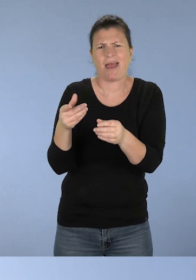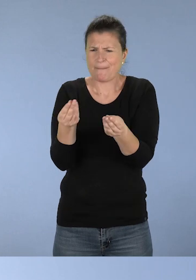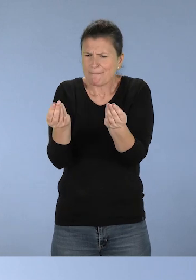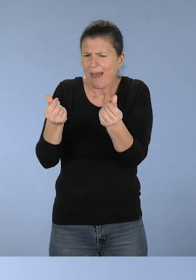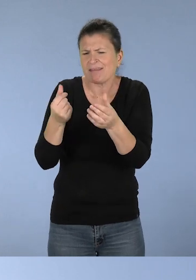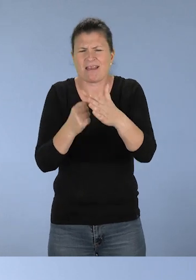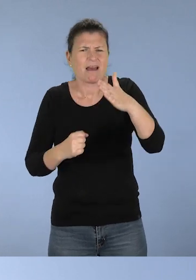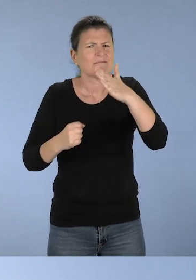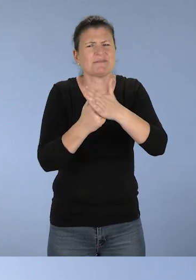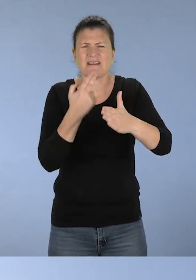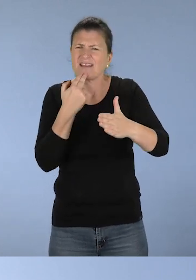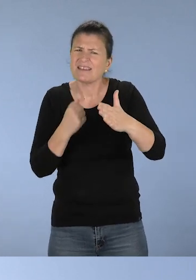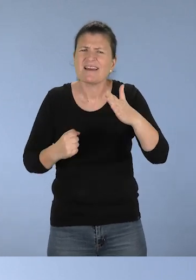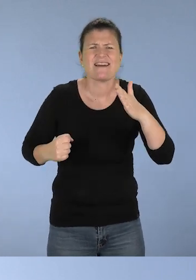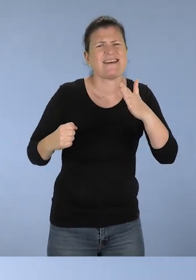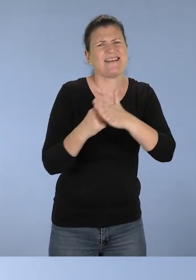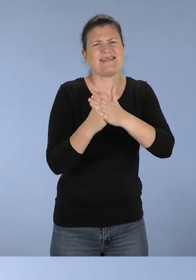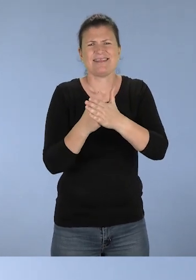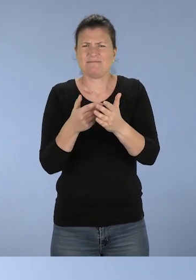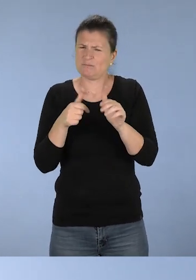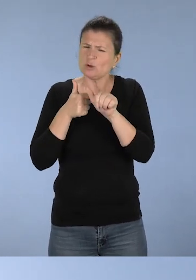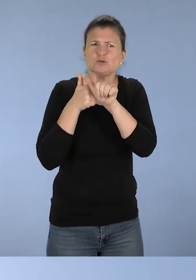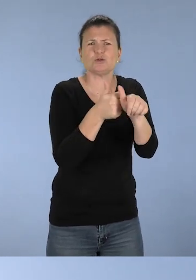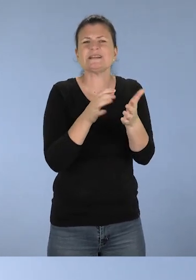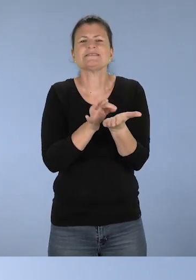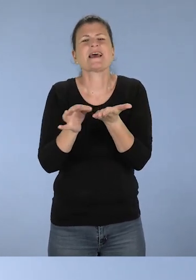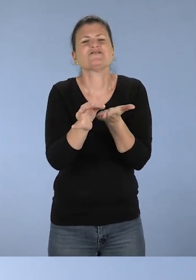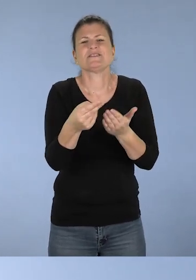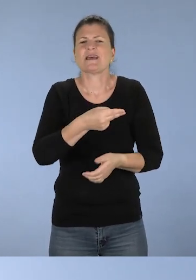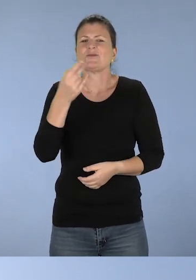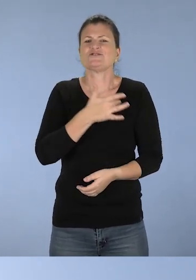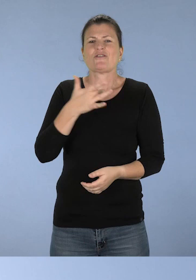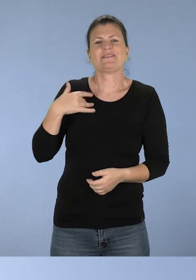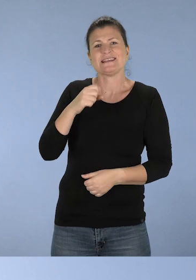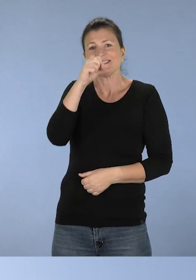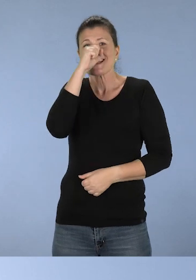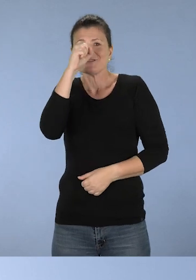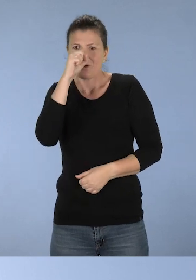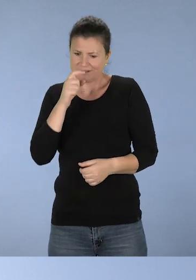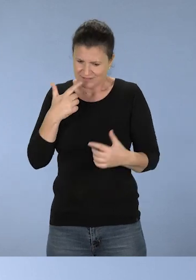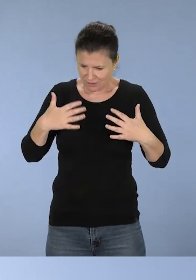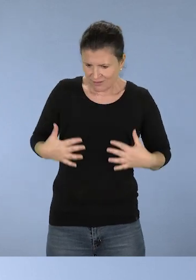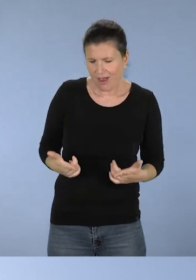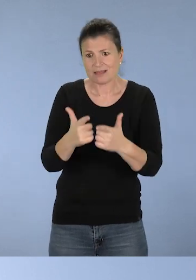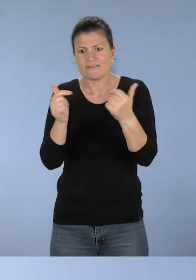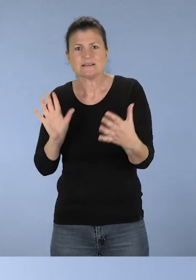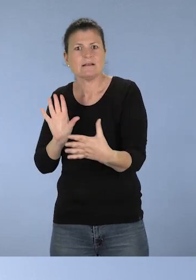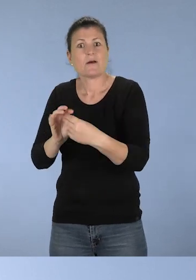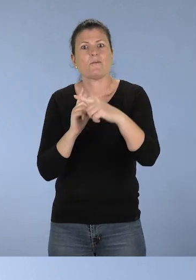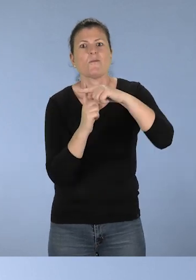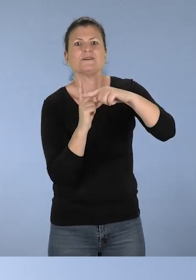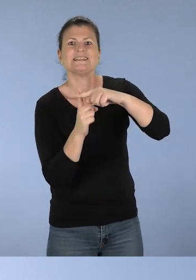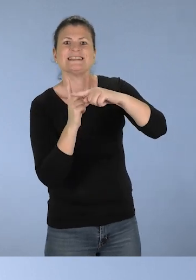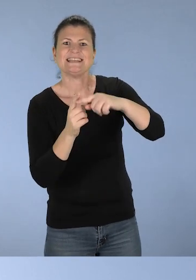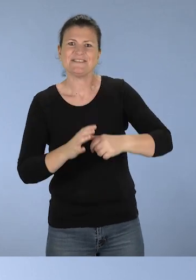dans des matières premium pour une qualité optimale. Ils sont conformes à la stratégie nationale de santé sexuelle et promeuvent une approche positive des corps et